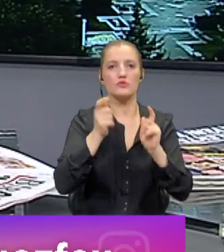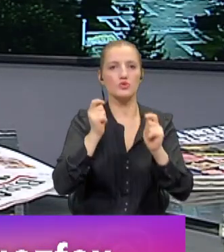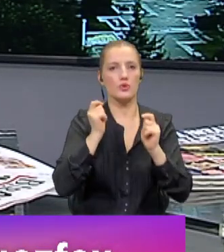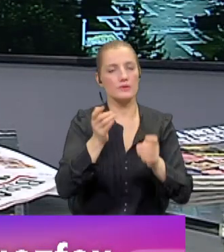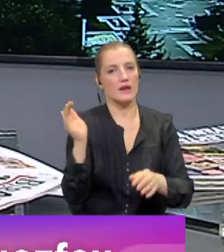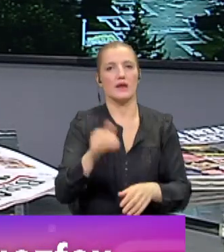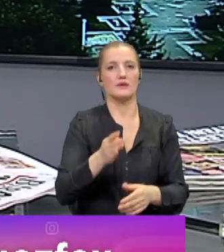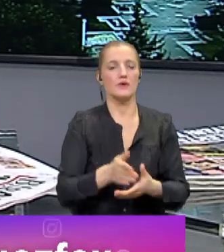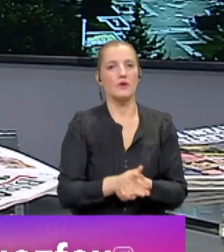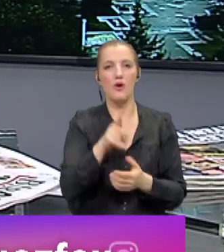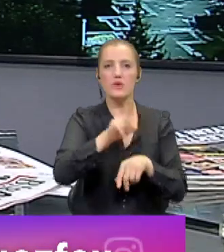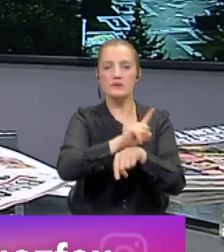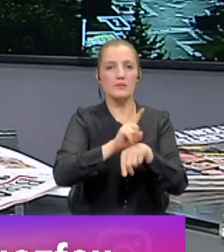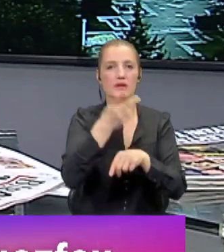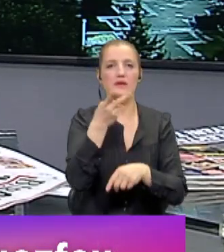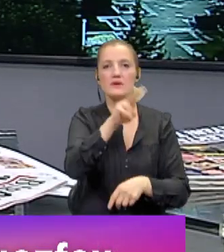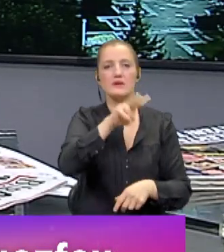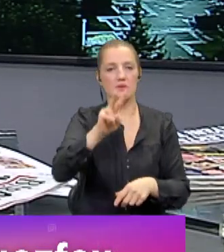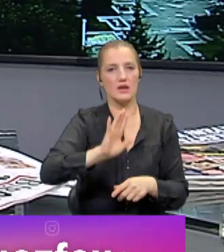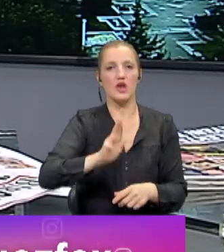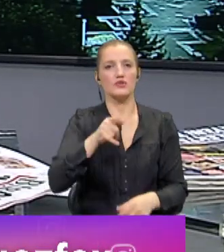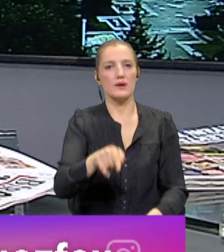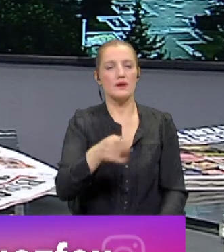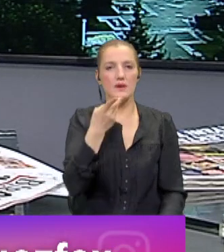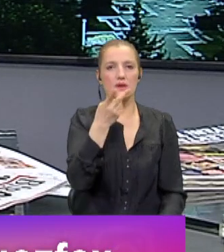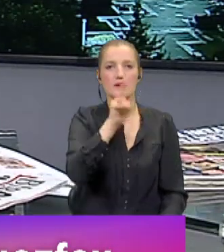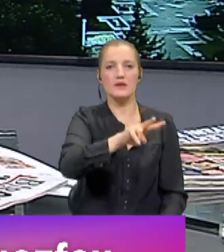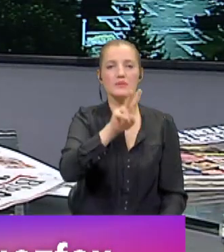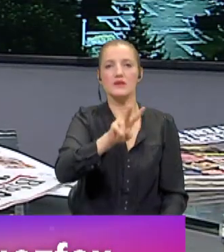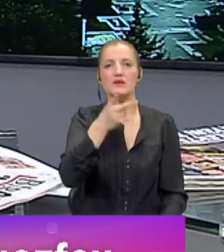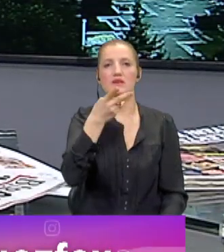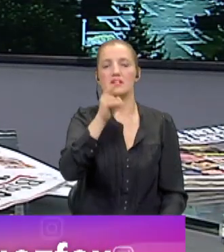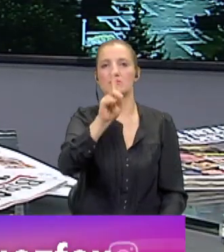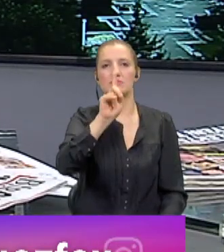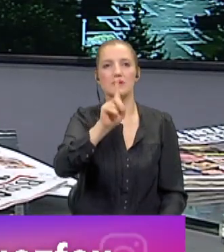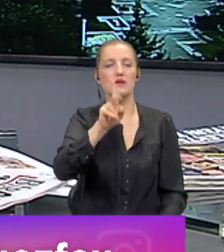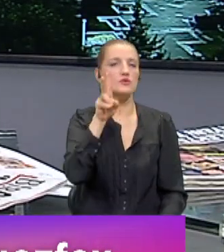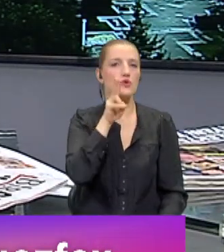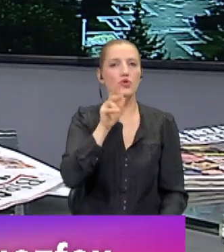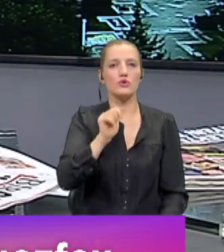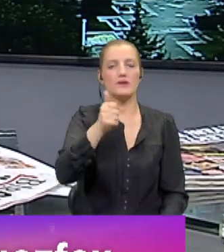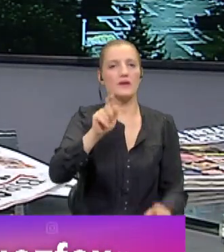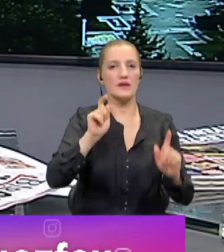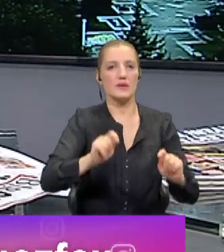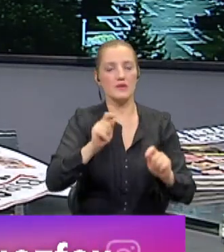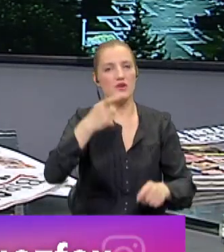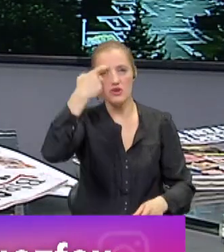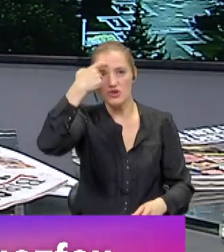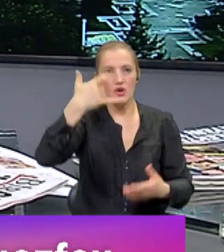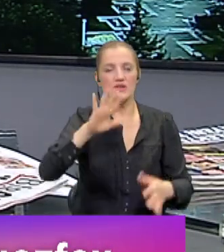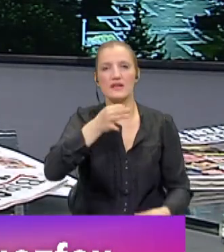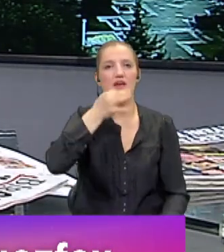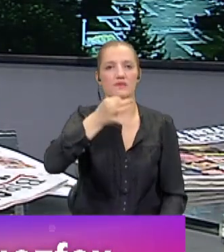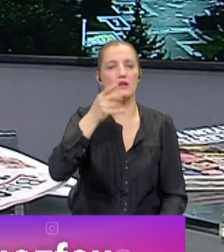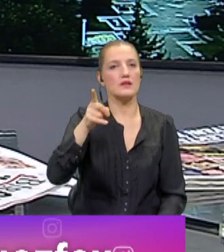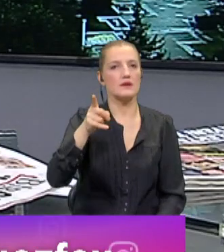zorluklarıyla geliyor ve o zaman 2022'ye geçtik bir mm 21'in son günlerinde yapılan o şaşkınlık